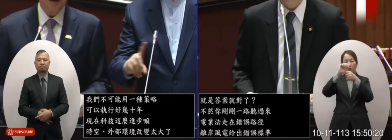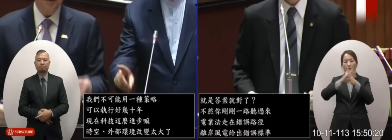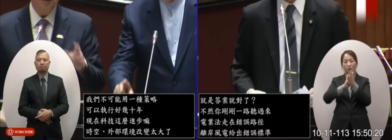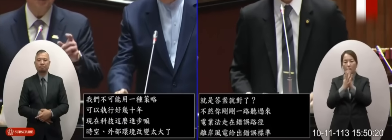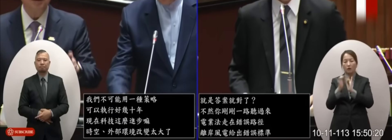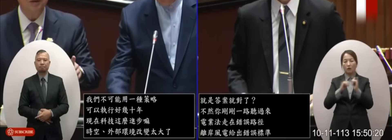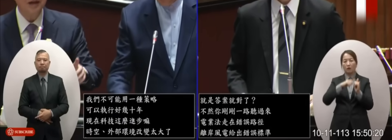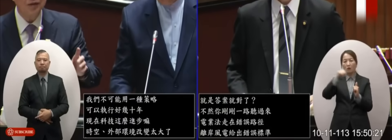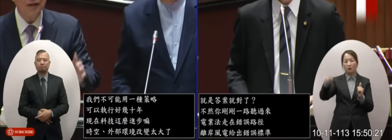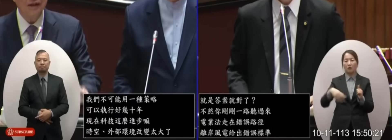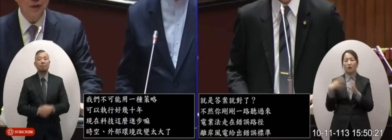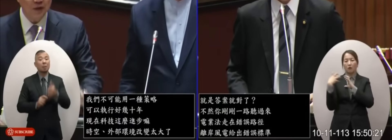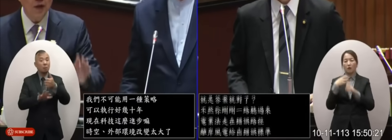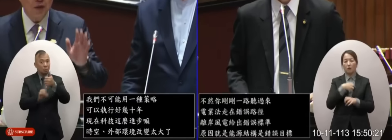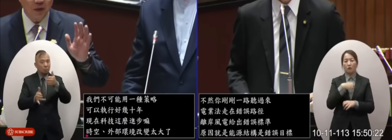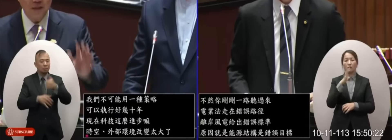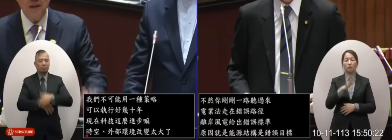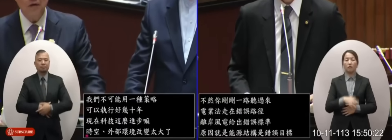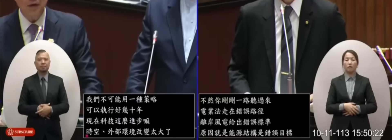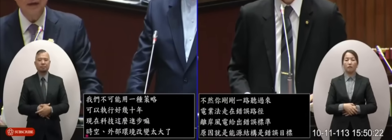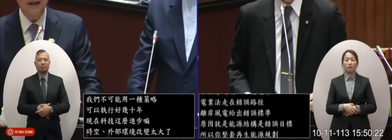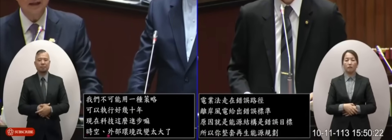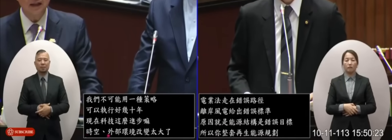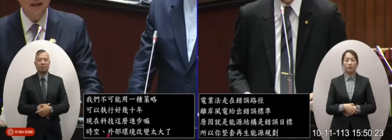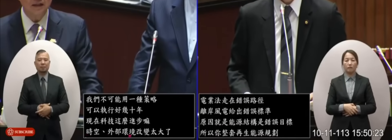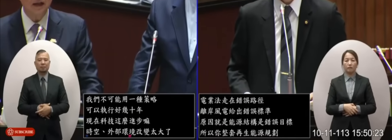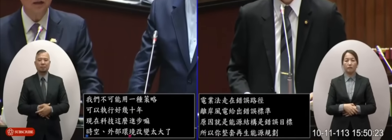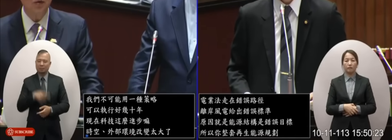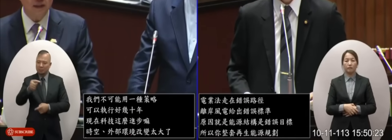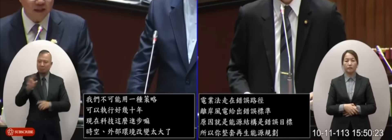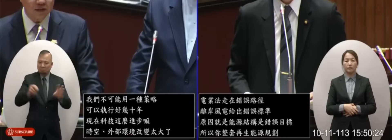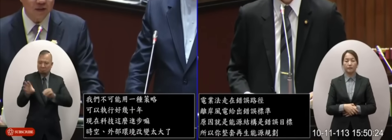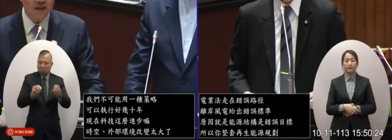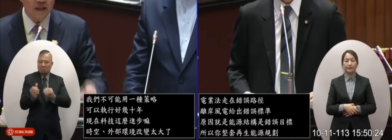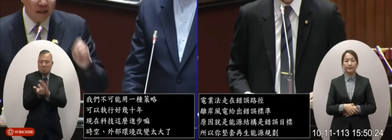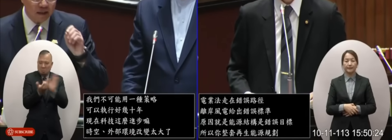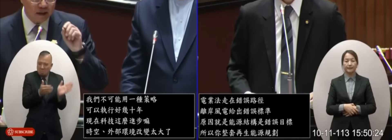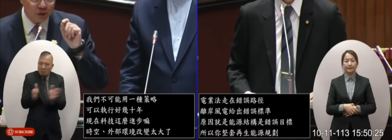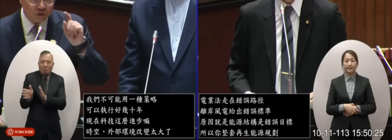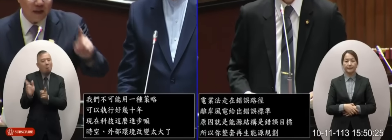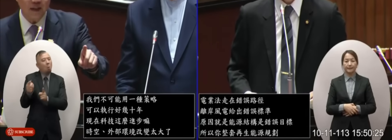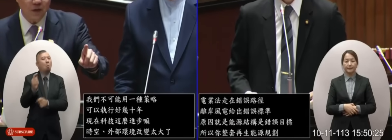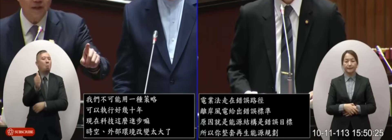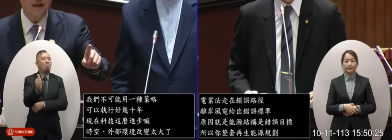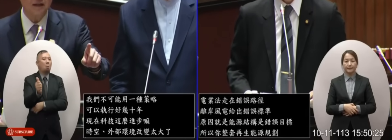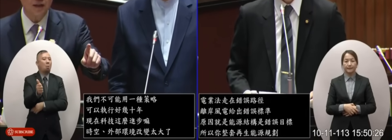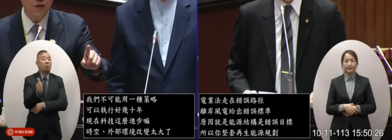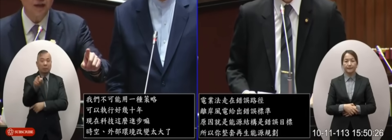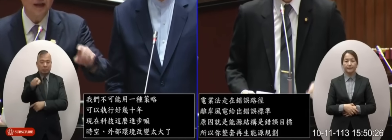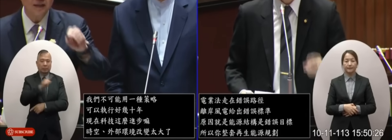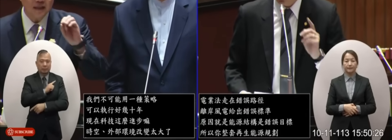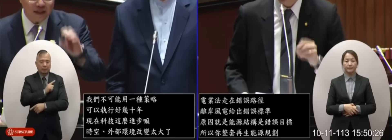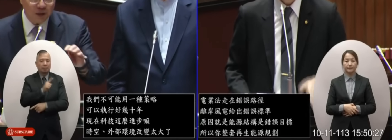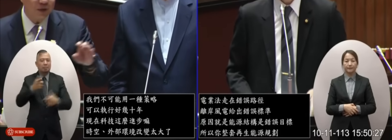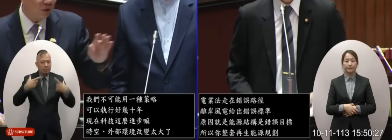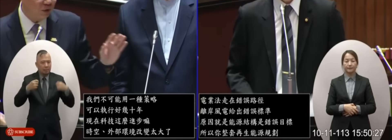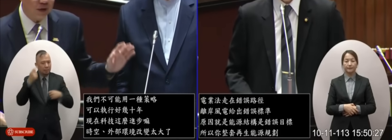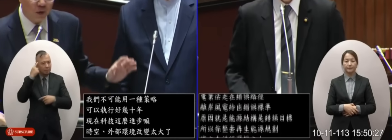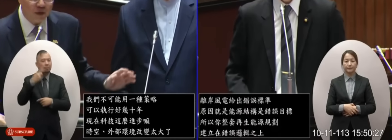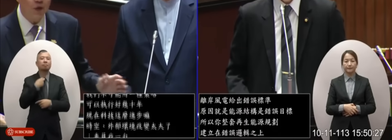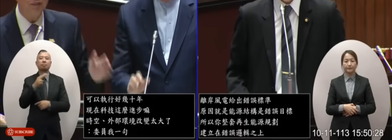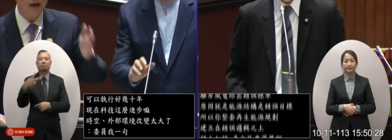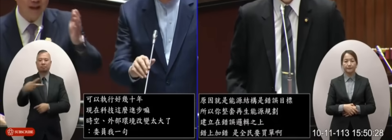要买单呐、啊！ 委员，我一句很多，我很佩服委员在整理资料的过程当中，但是你的出发点都非常的正确，但。